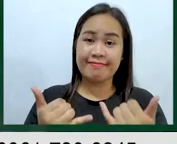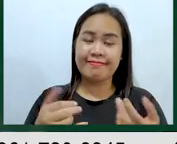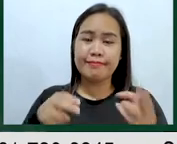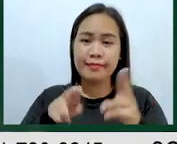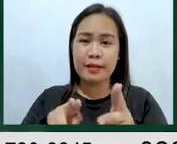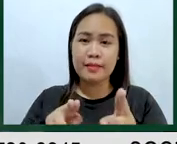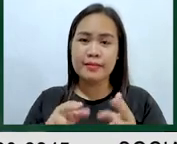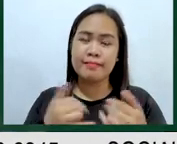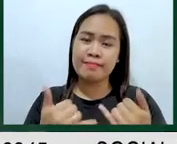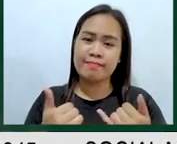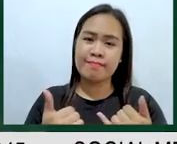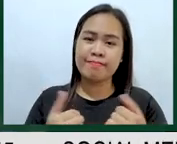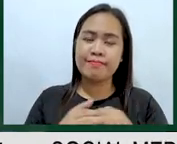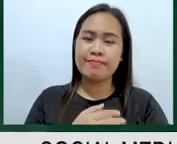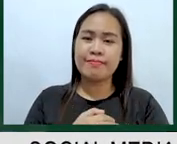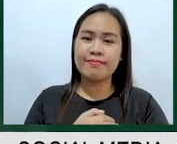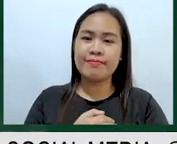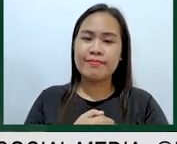Ito pong mga panahon na ito,